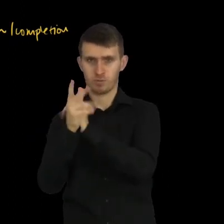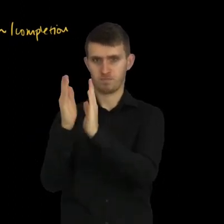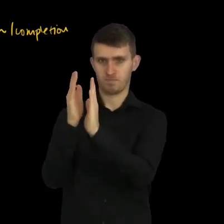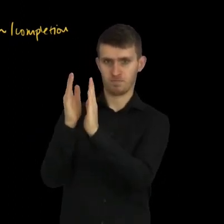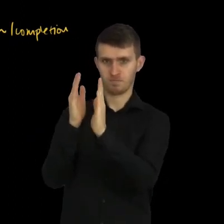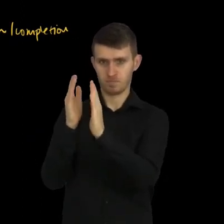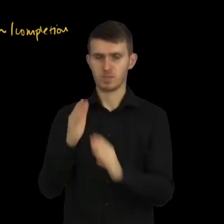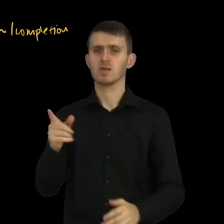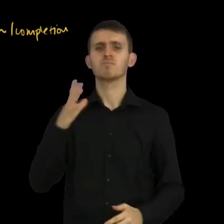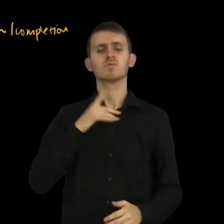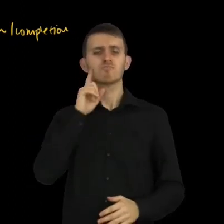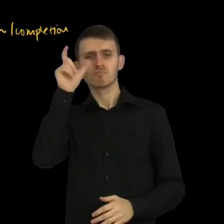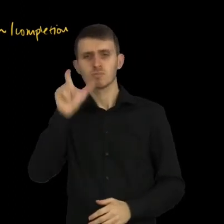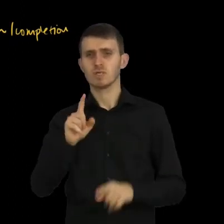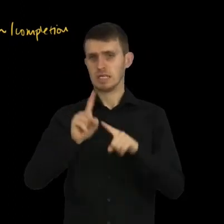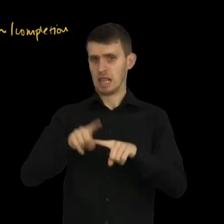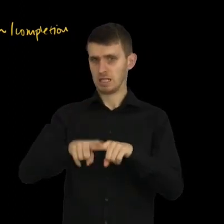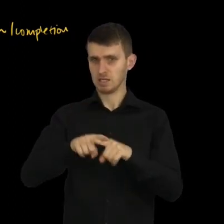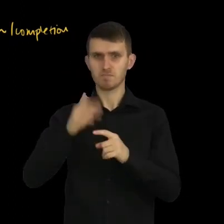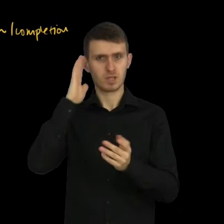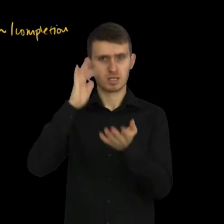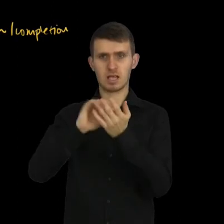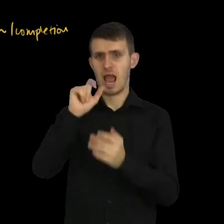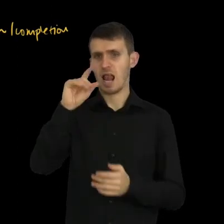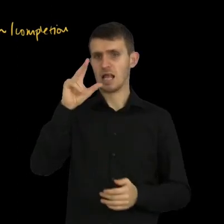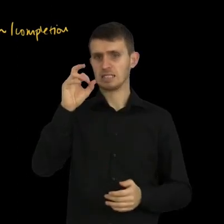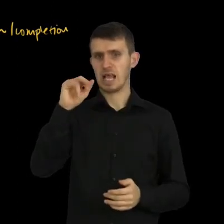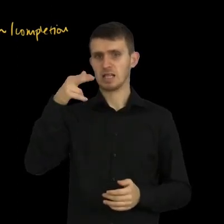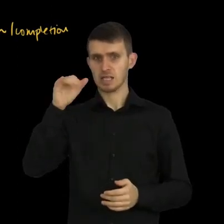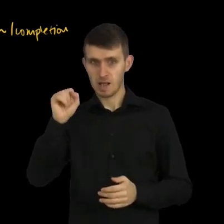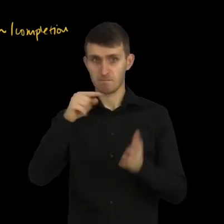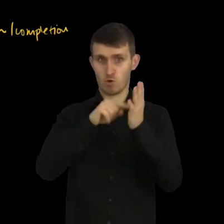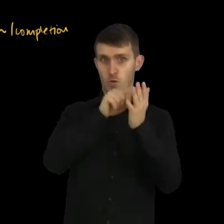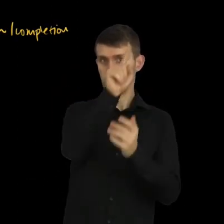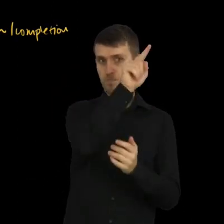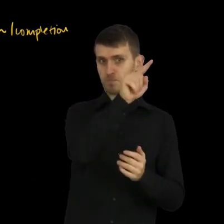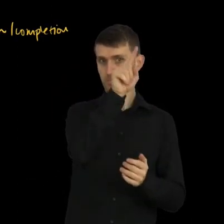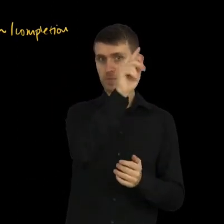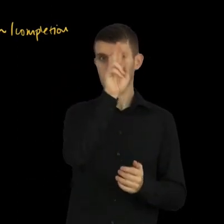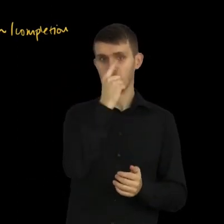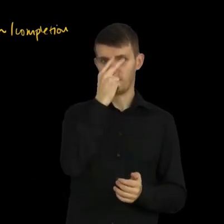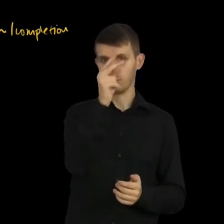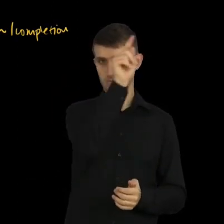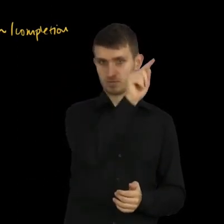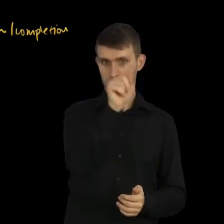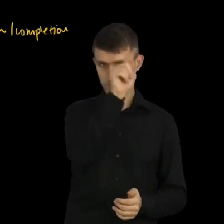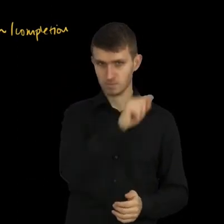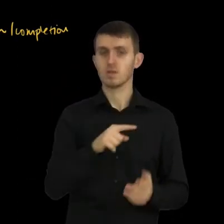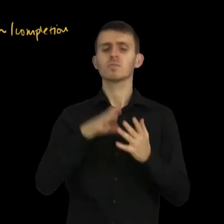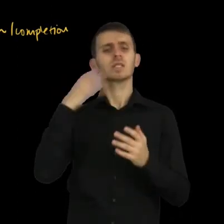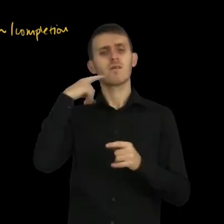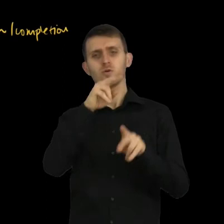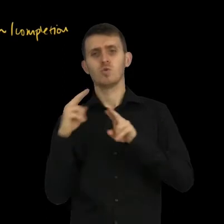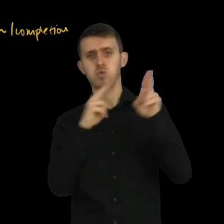mniej więcej tutaj żyły wówczas pewien greg mieszkającym w aleksandrii grecja tutaj lecz aleksandra jest